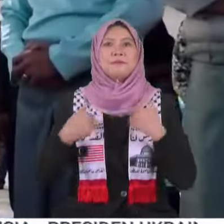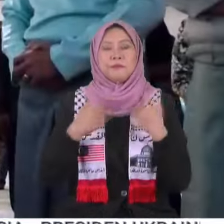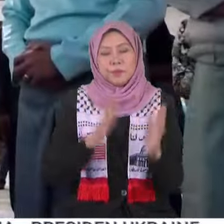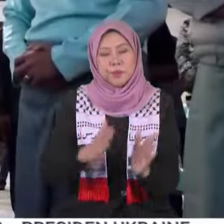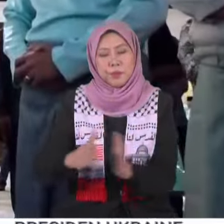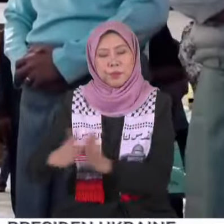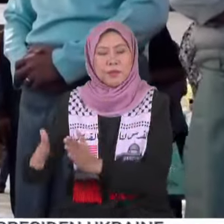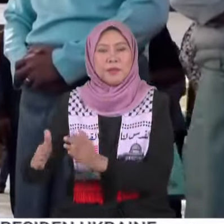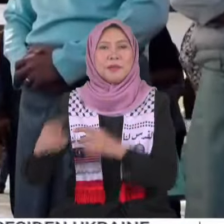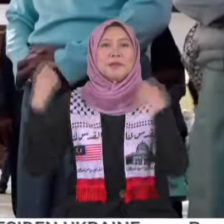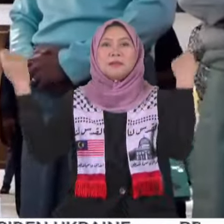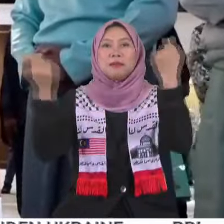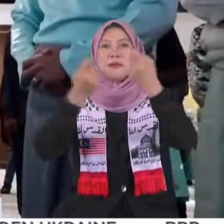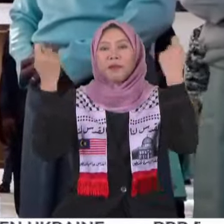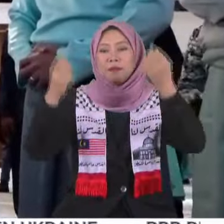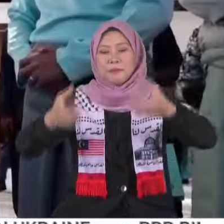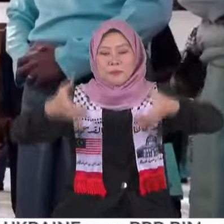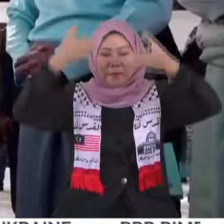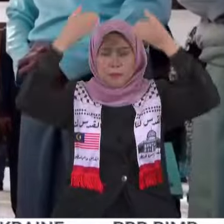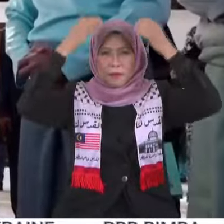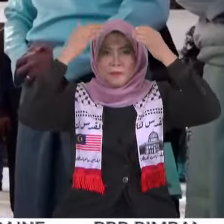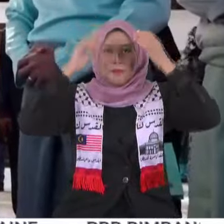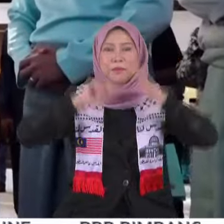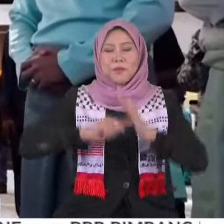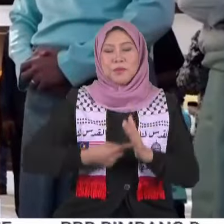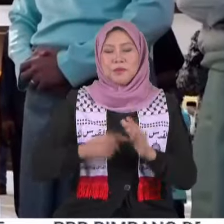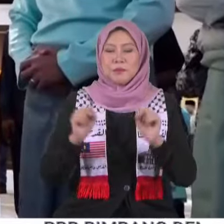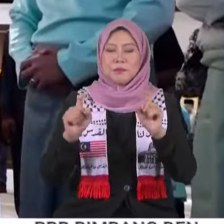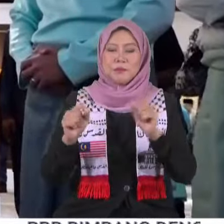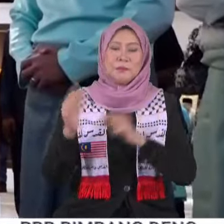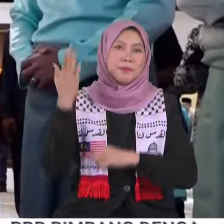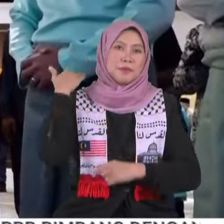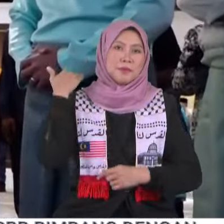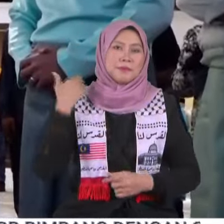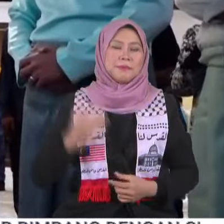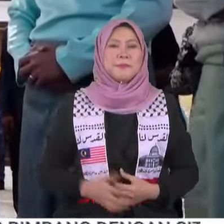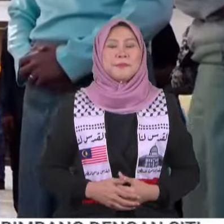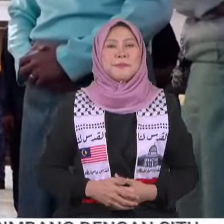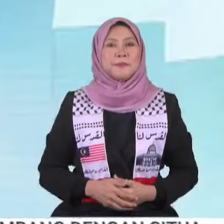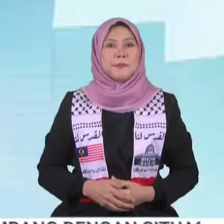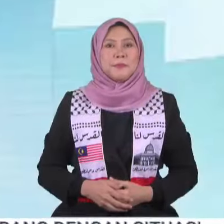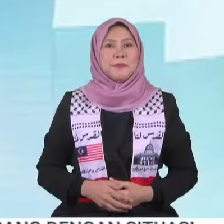disusun sempena istiadat pertabalan ini yang berlangsung Sabtu lepas.